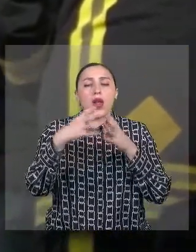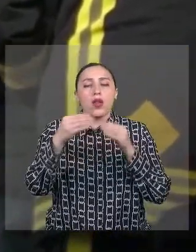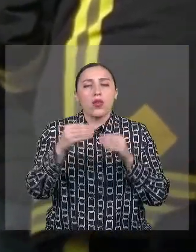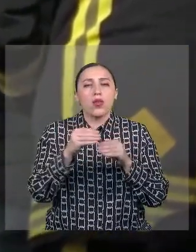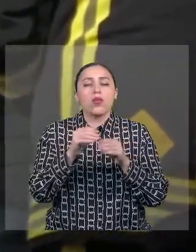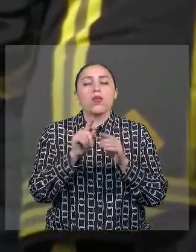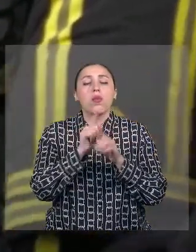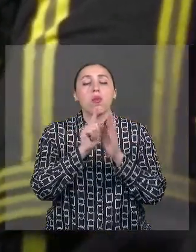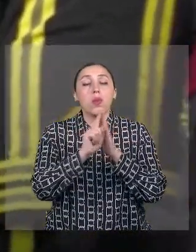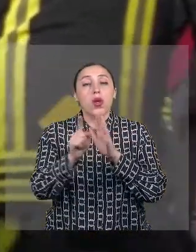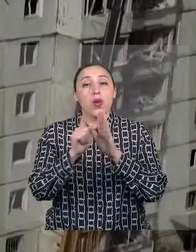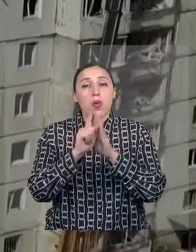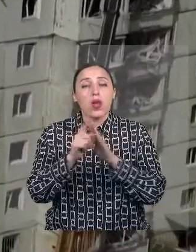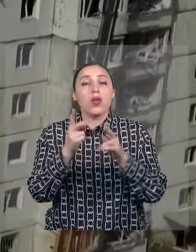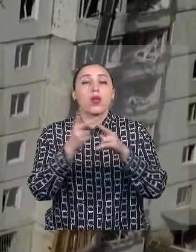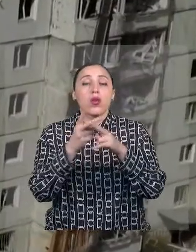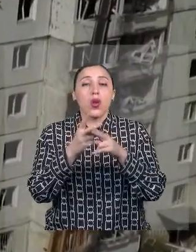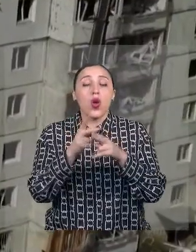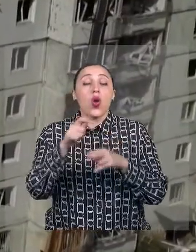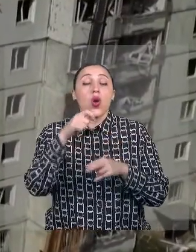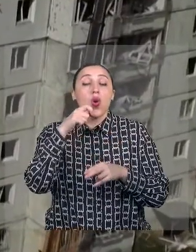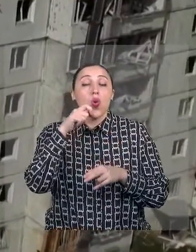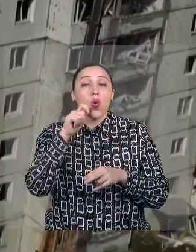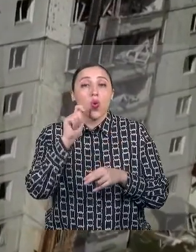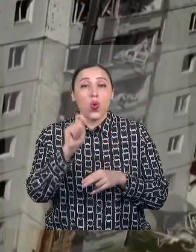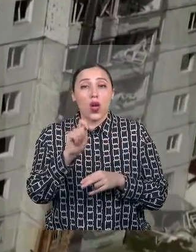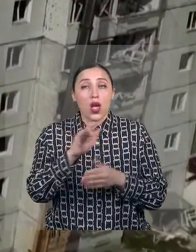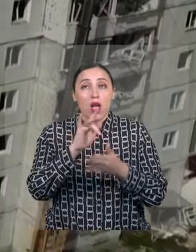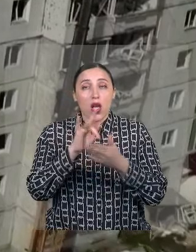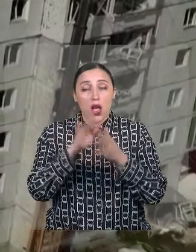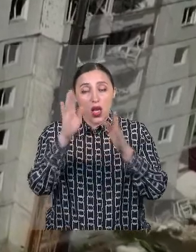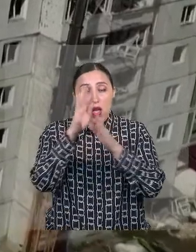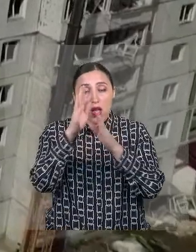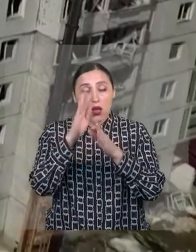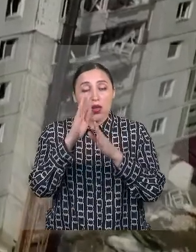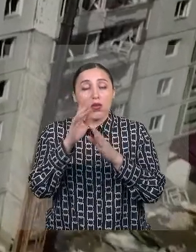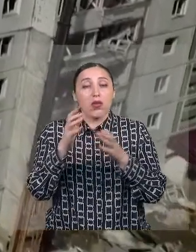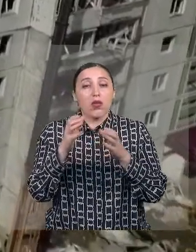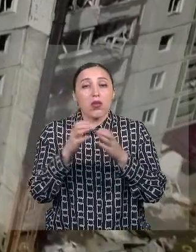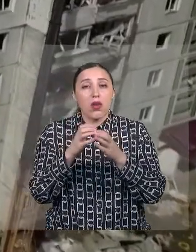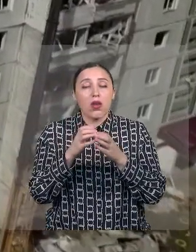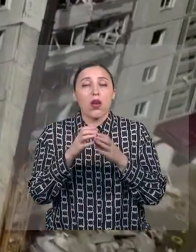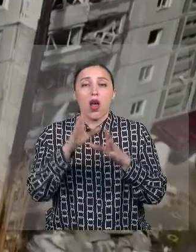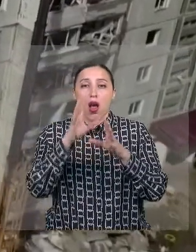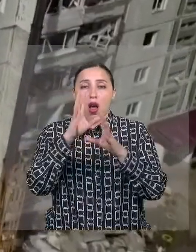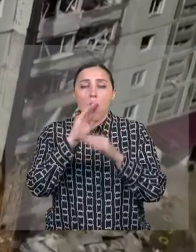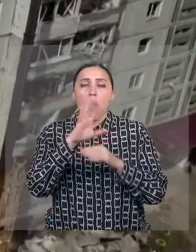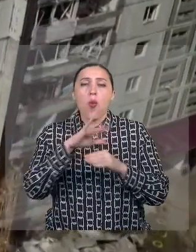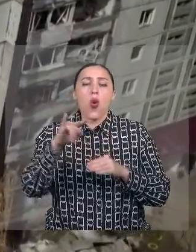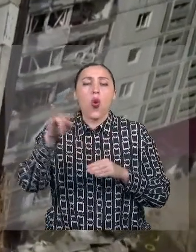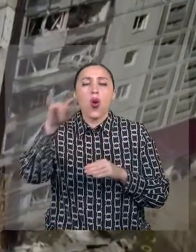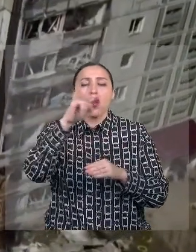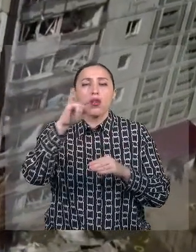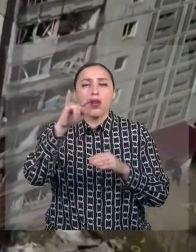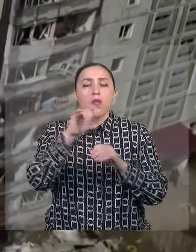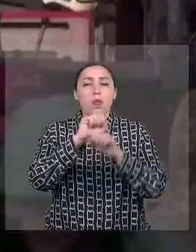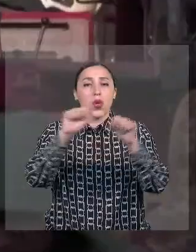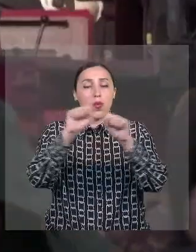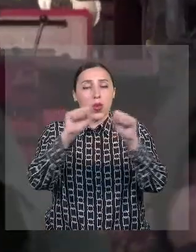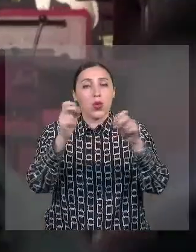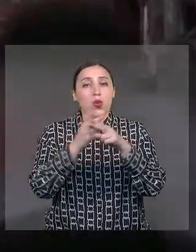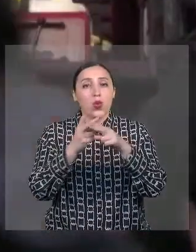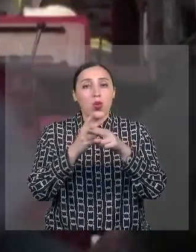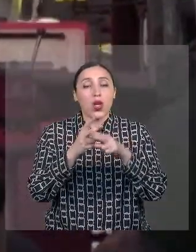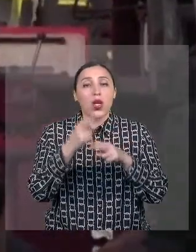խոցվել է, և կրկին Ուկրաինայի մայրաքաղաքի օդում ուկրաինական հոպ ուժերը կարողացել են խոցել բոլոր անօդաչու թռչող սարքերը։ Դնեպրում